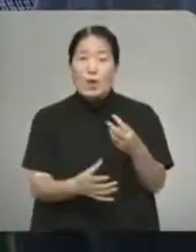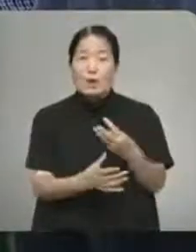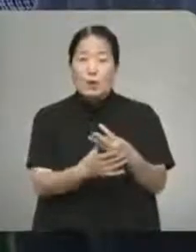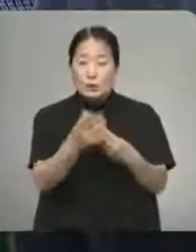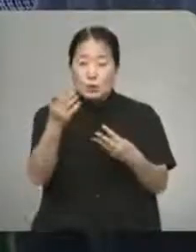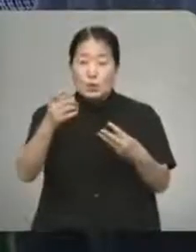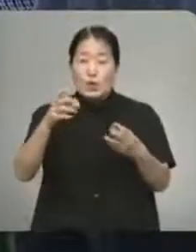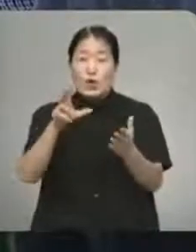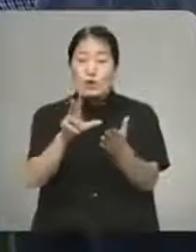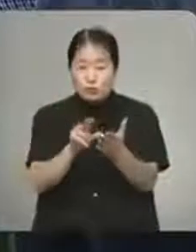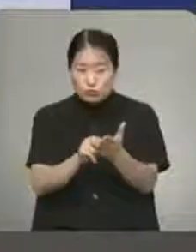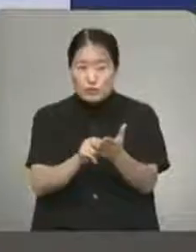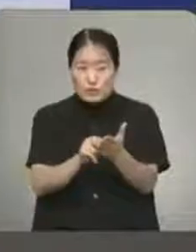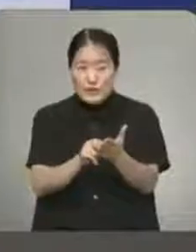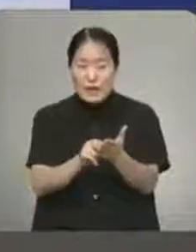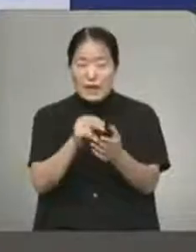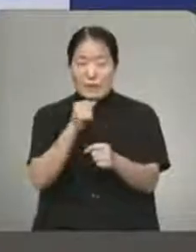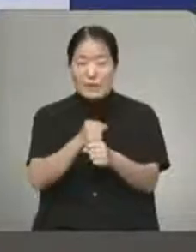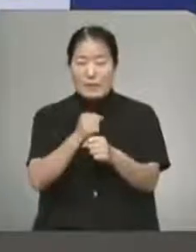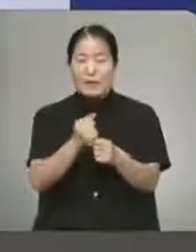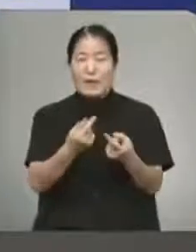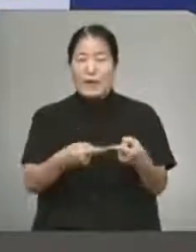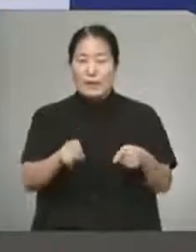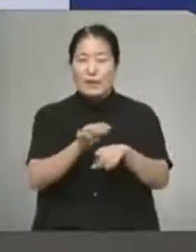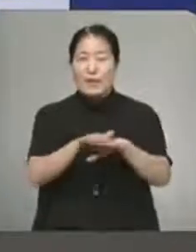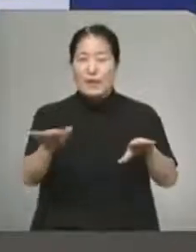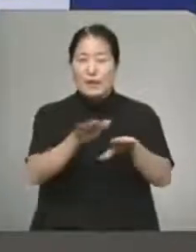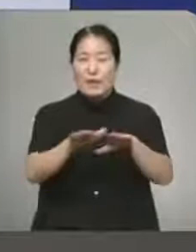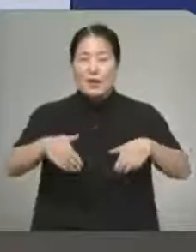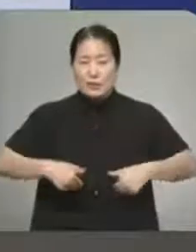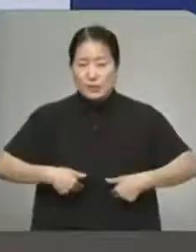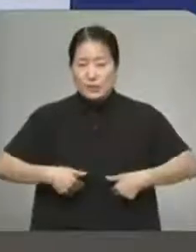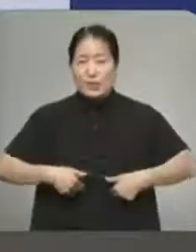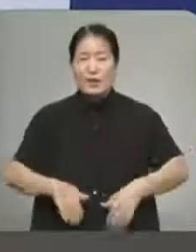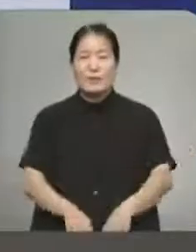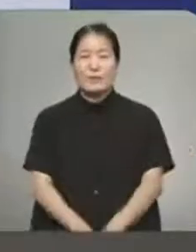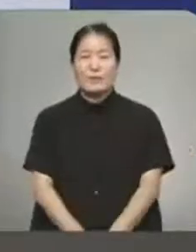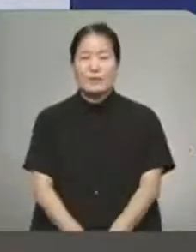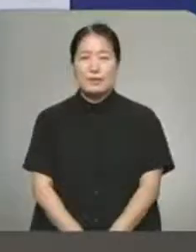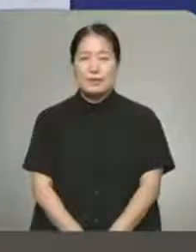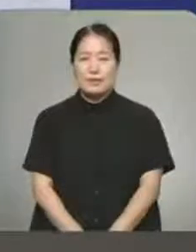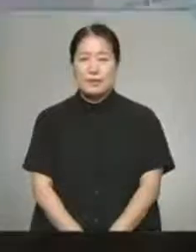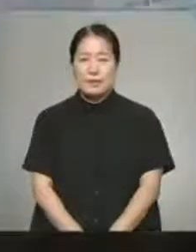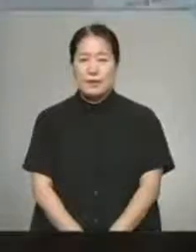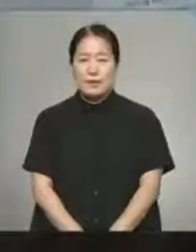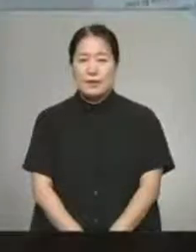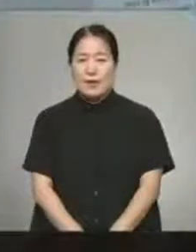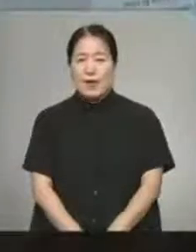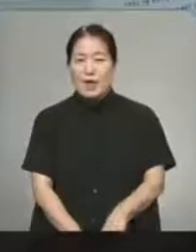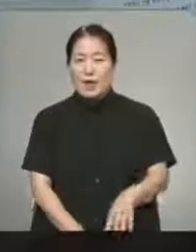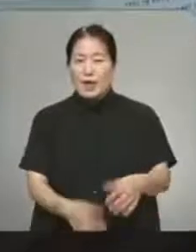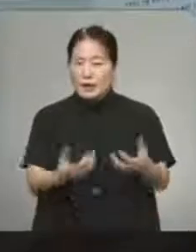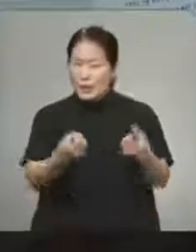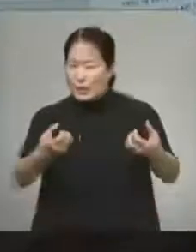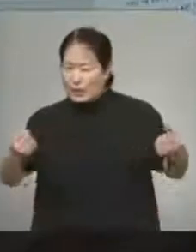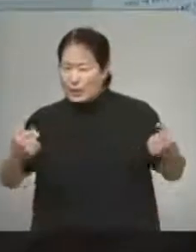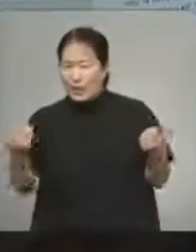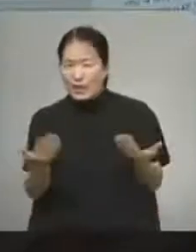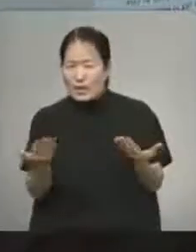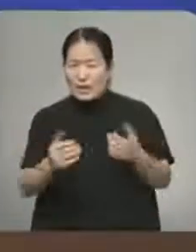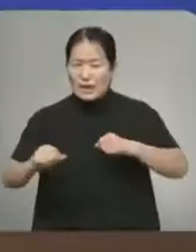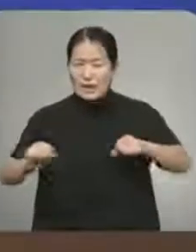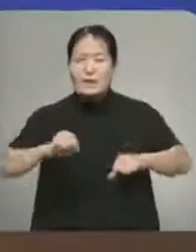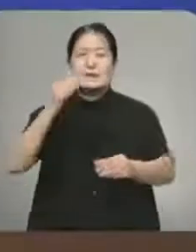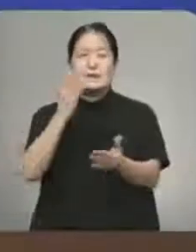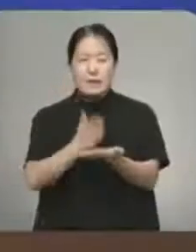지역 현안을 의제로 설정에 해결해야 한다고 조언합니다 강원대 * 시 군들이 움직임 보다는 같은